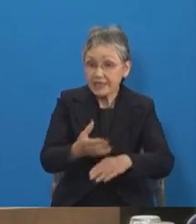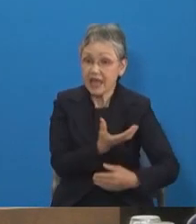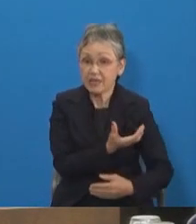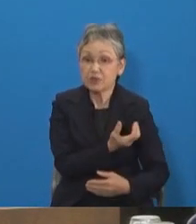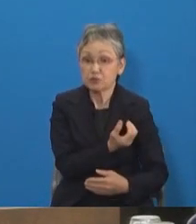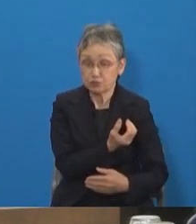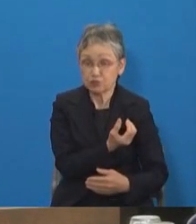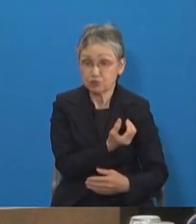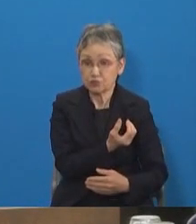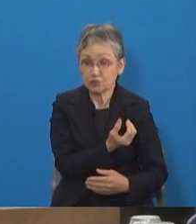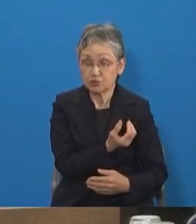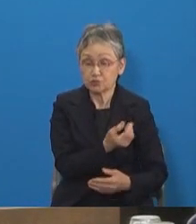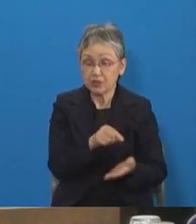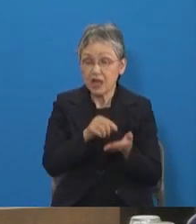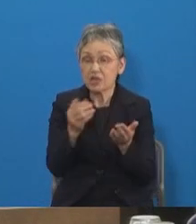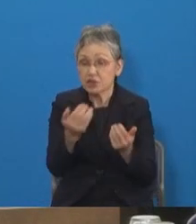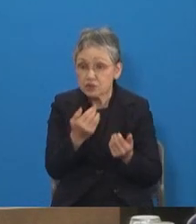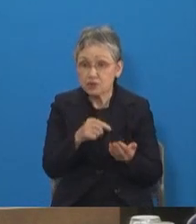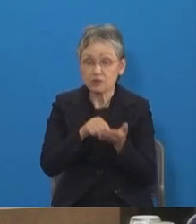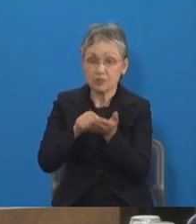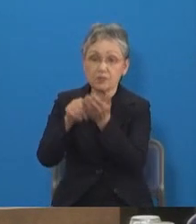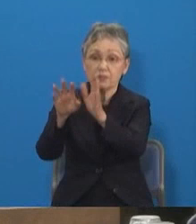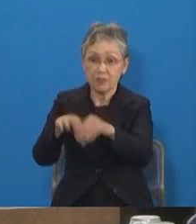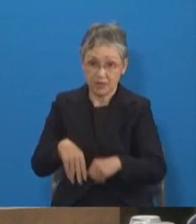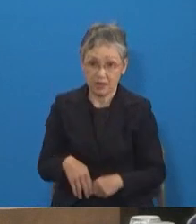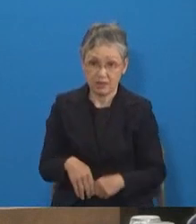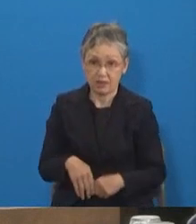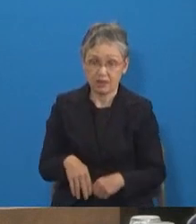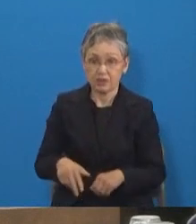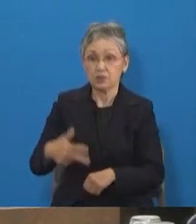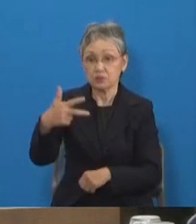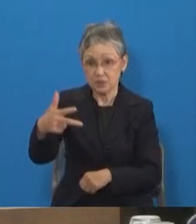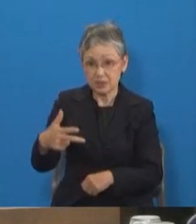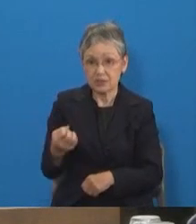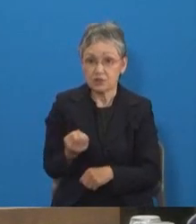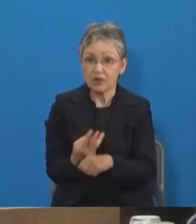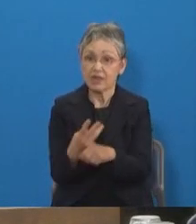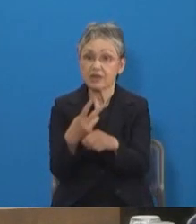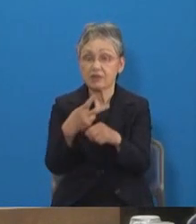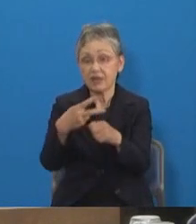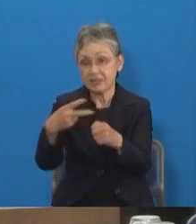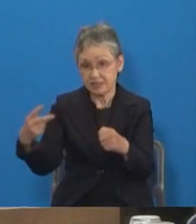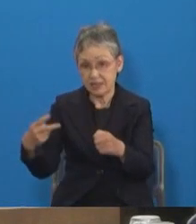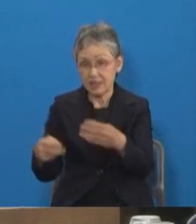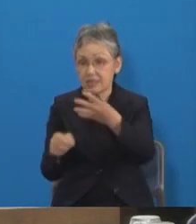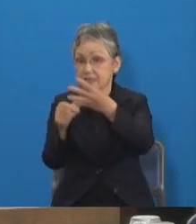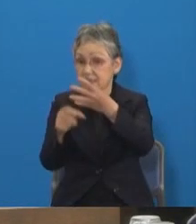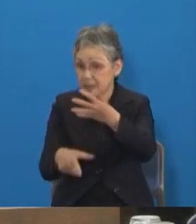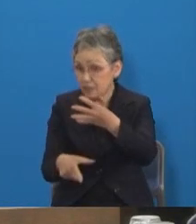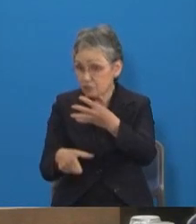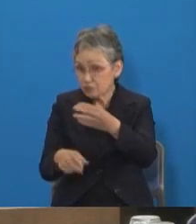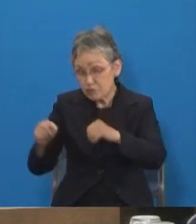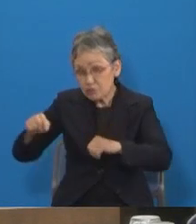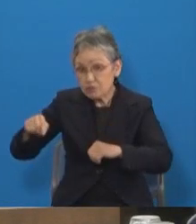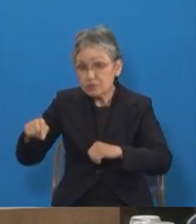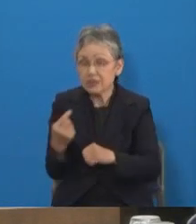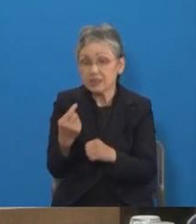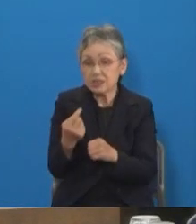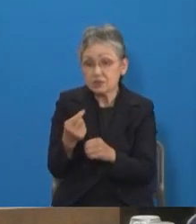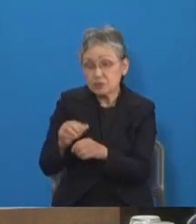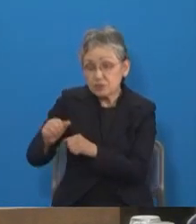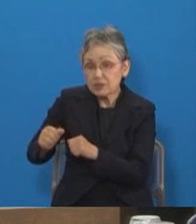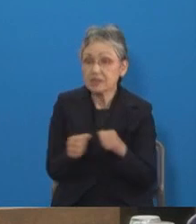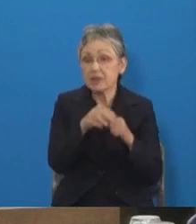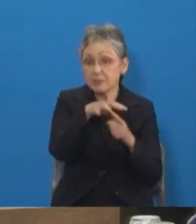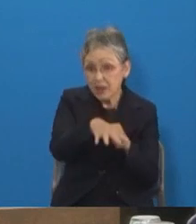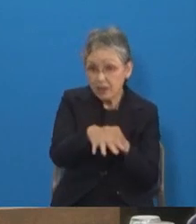ました。本市におきましても令和2年4月に初めて緊急事態宣言が発出された新型コロナウイルス